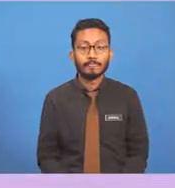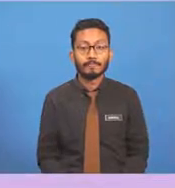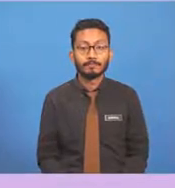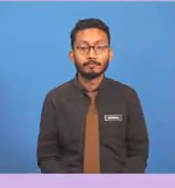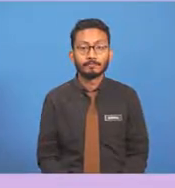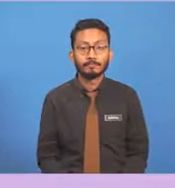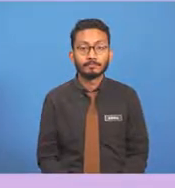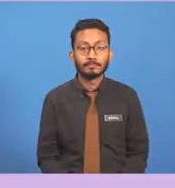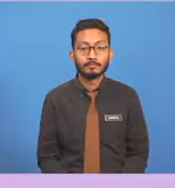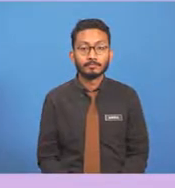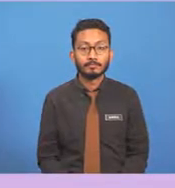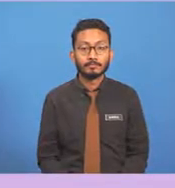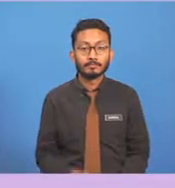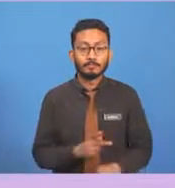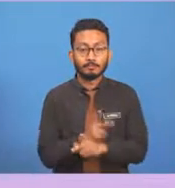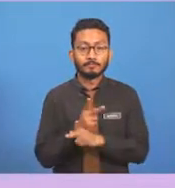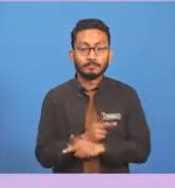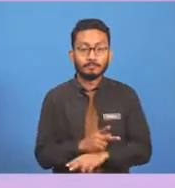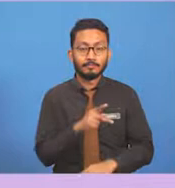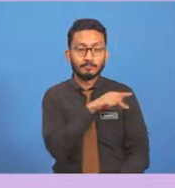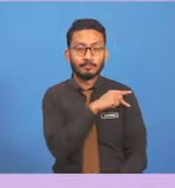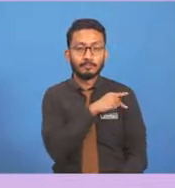pengawas sekolah,